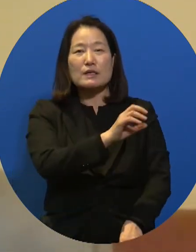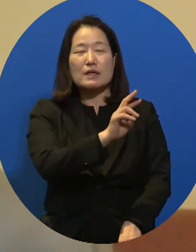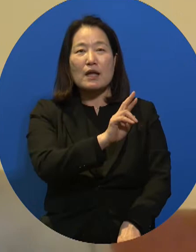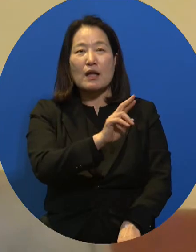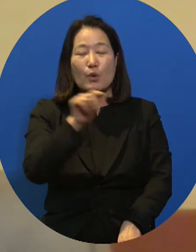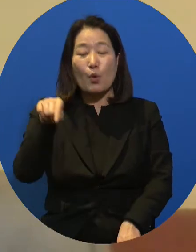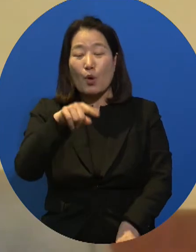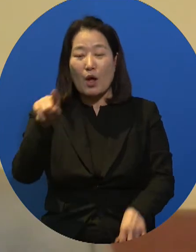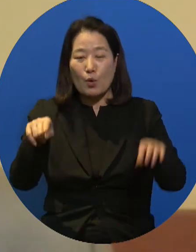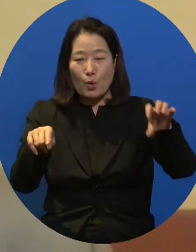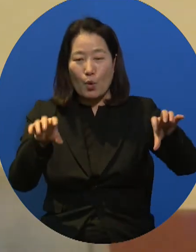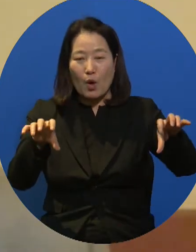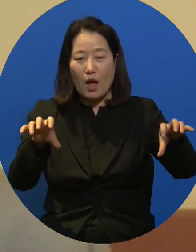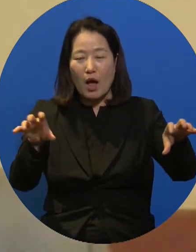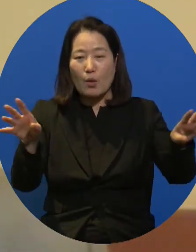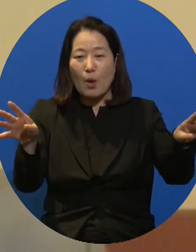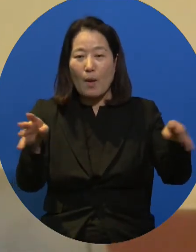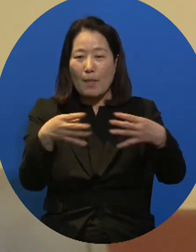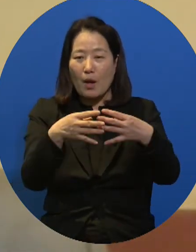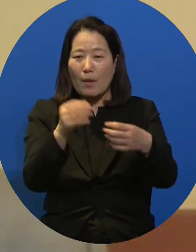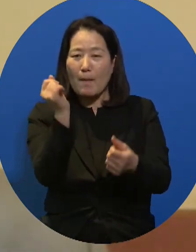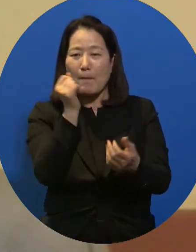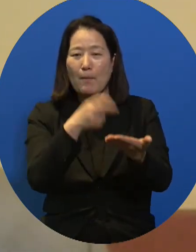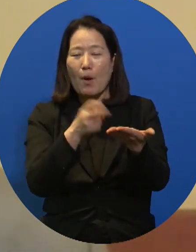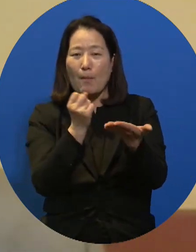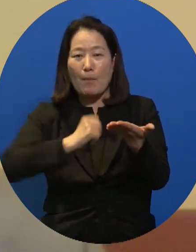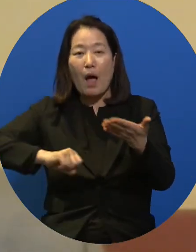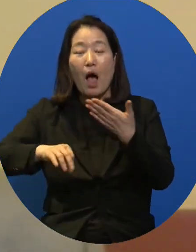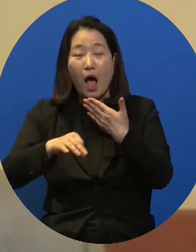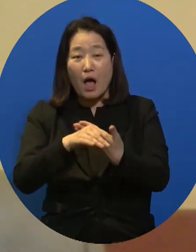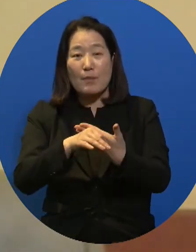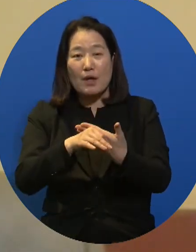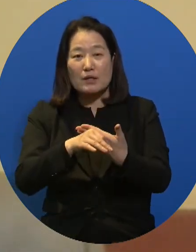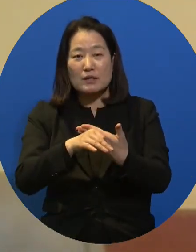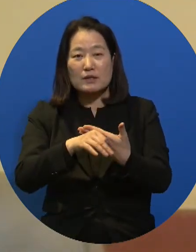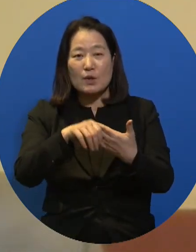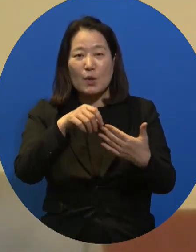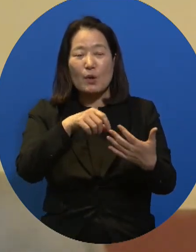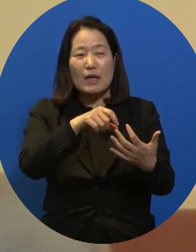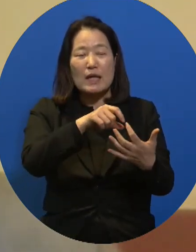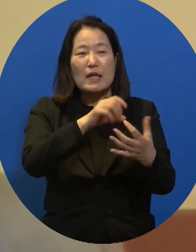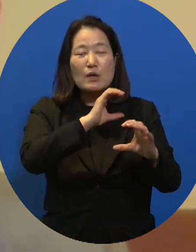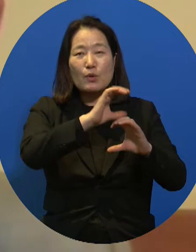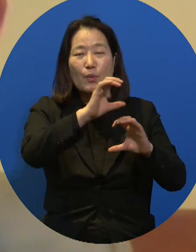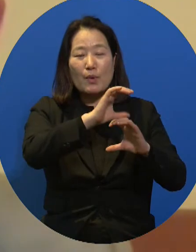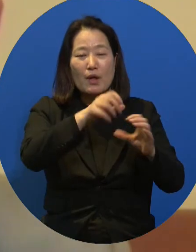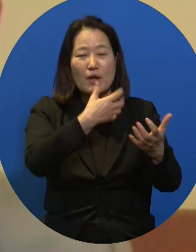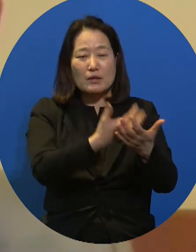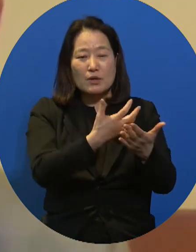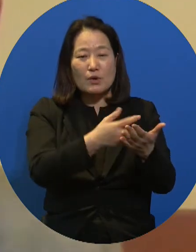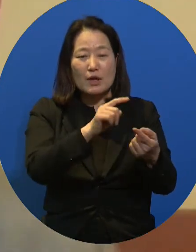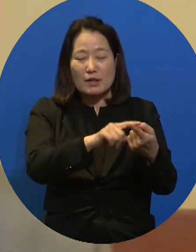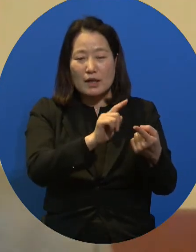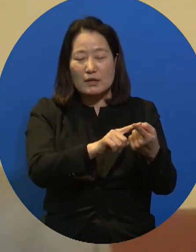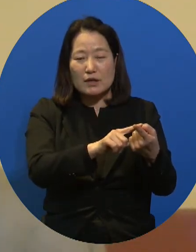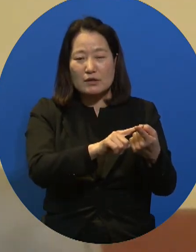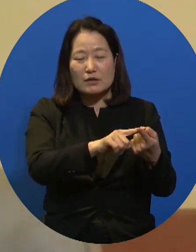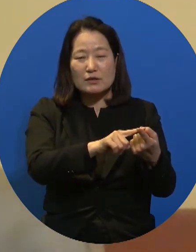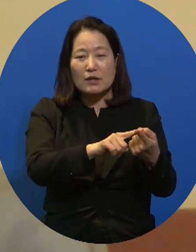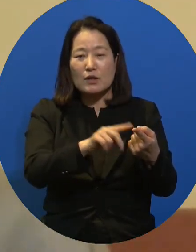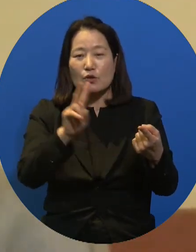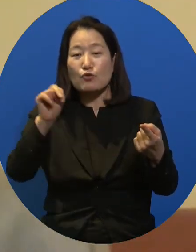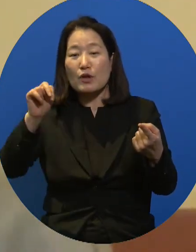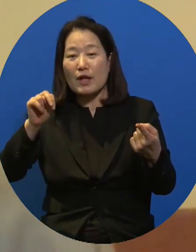이를 소명할 수 있는, 진정할 수 있는 기회를 제공합니다. 그래서 동유럽과 또 중유럽에서는 많은